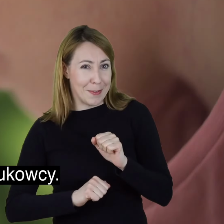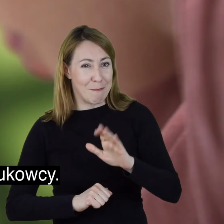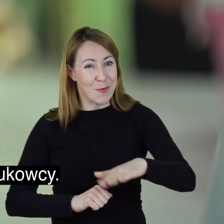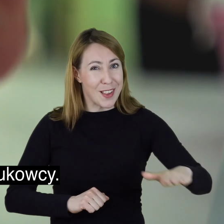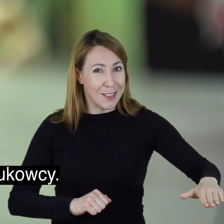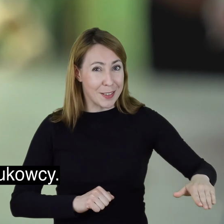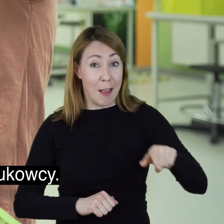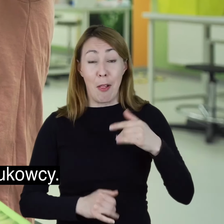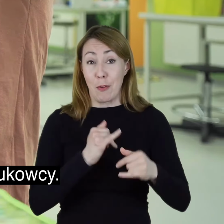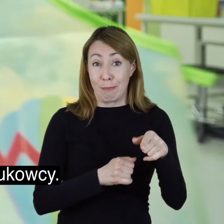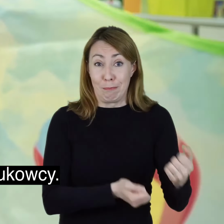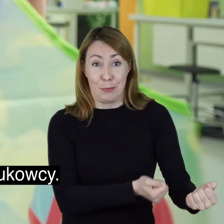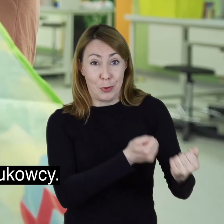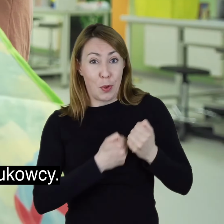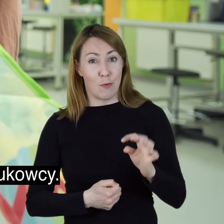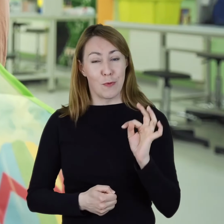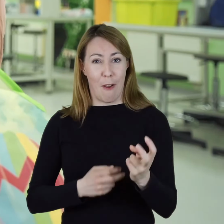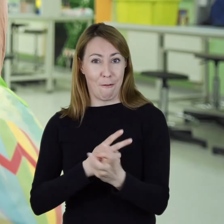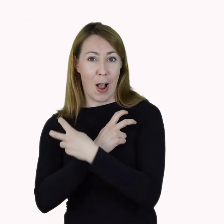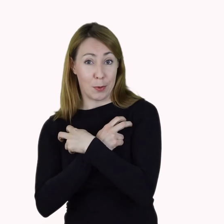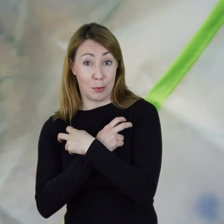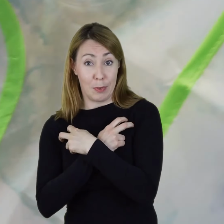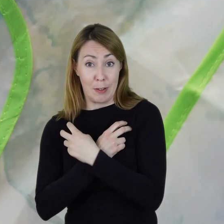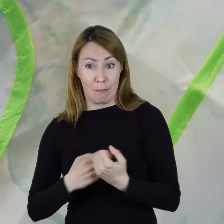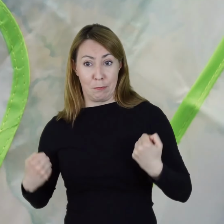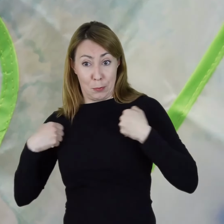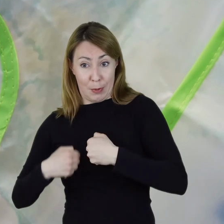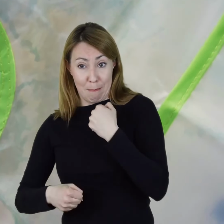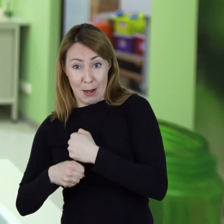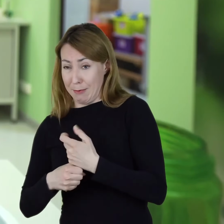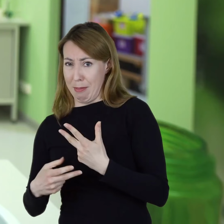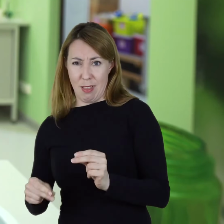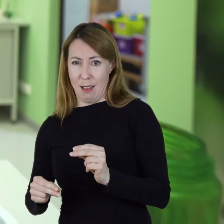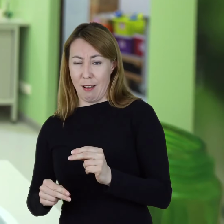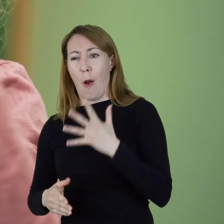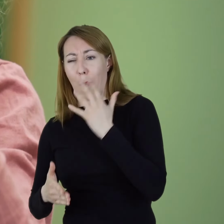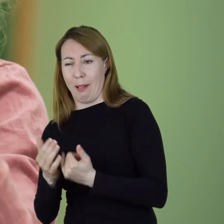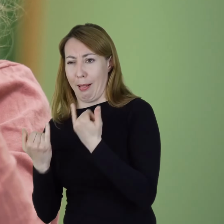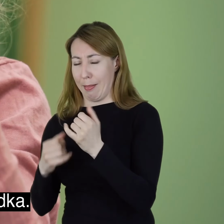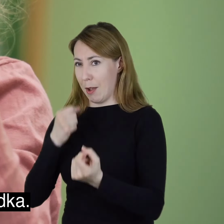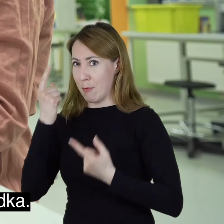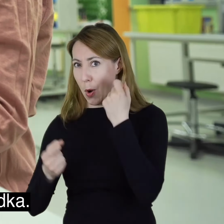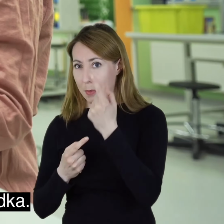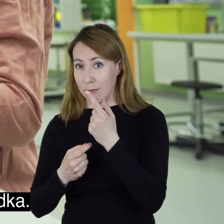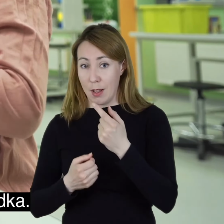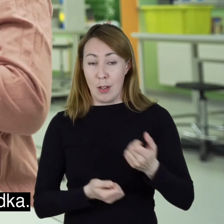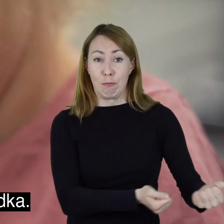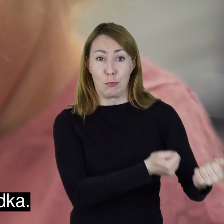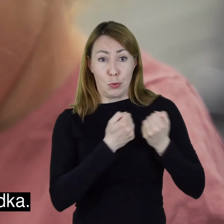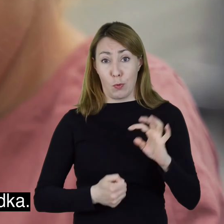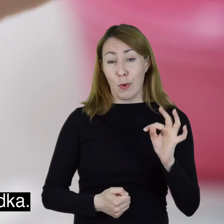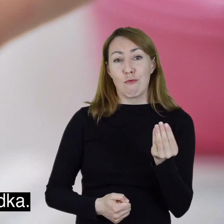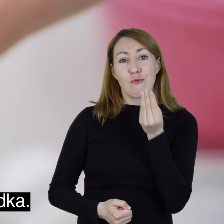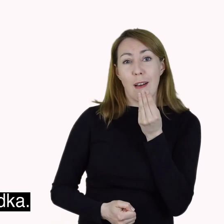naukowcy, kiedy przynoszą swoje fartuchy i zamiast pracować w nich na zajęciach, wykorzystują je z pomysłem. Kiedy mają ze sobą